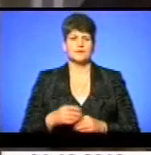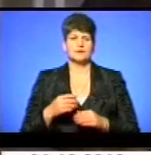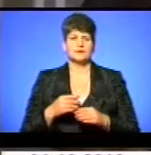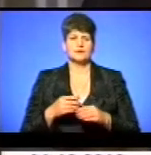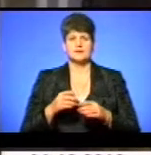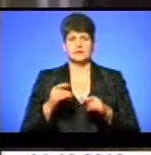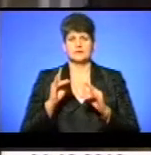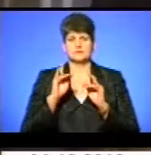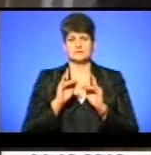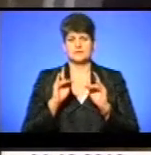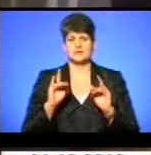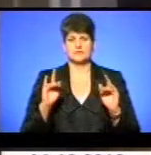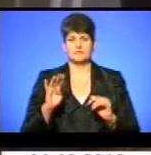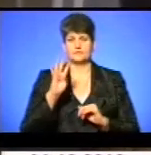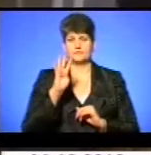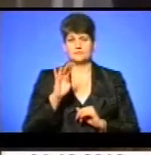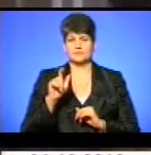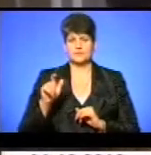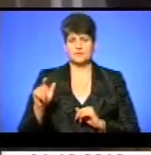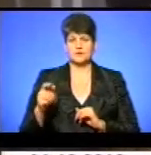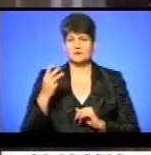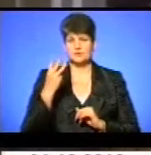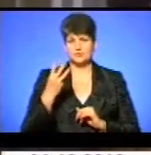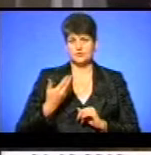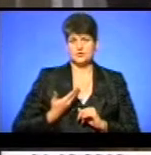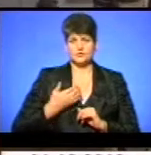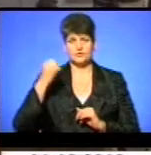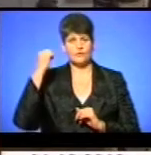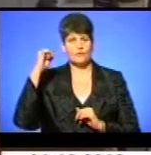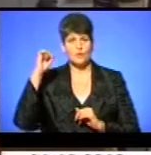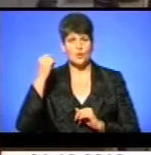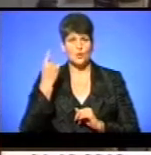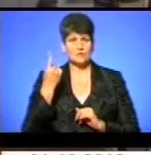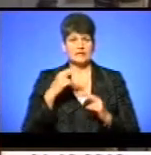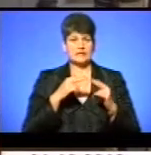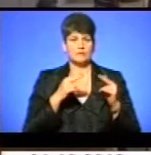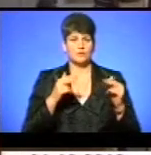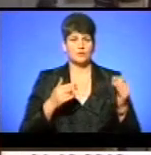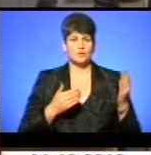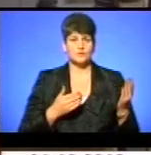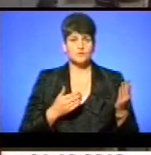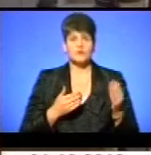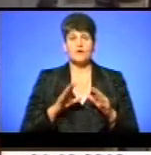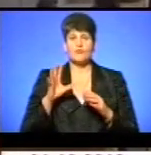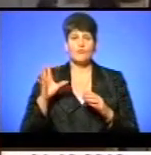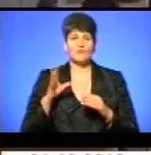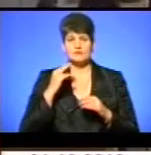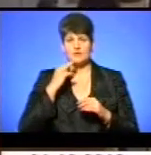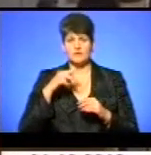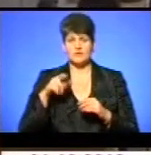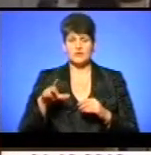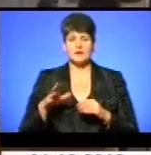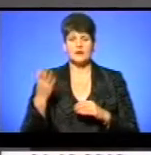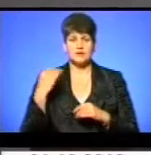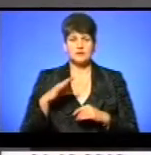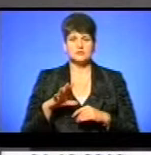На лаві підсудних четверо осіб. Троє – жителі Кривого Рогу, один – Дніпропетровщини. Усі обвинувачені раніше